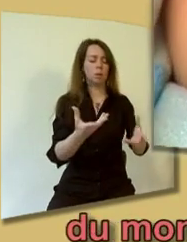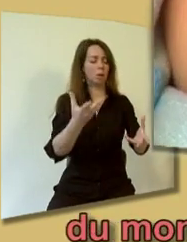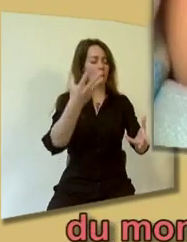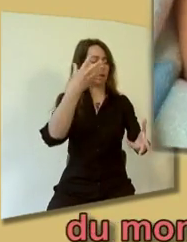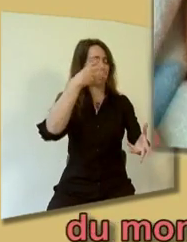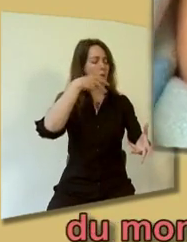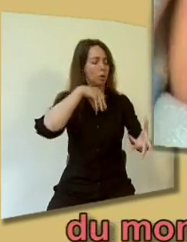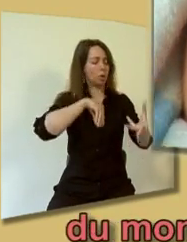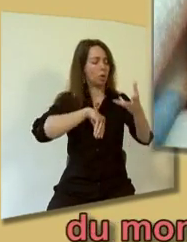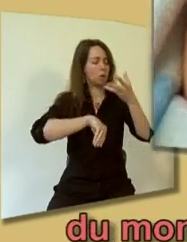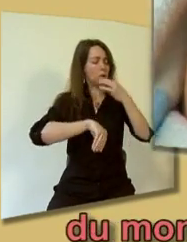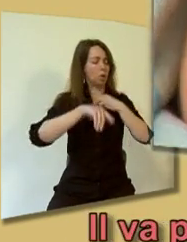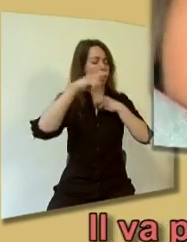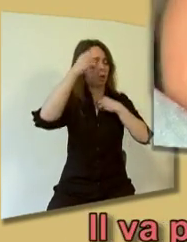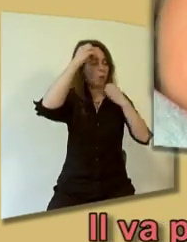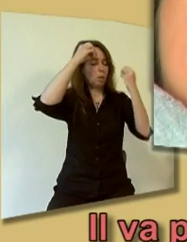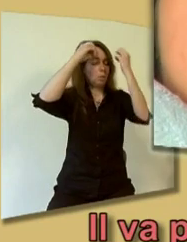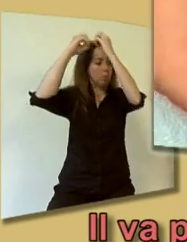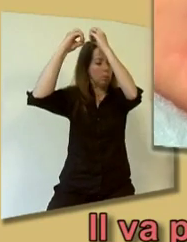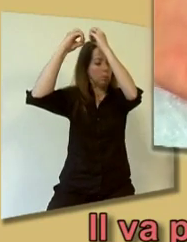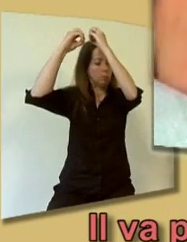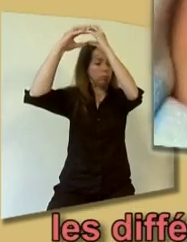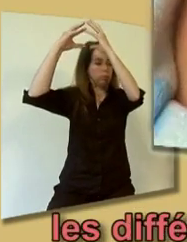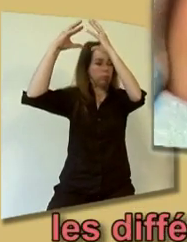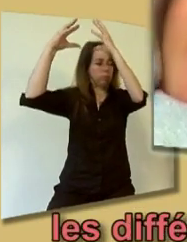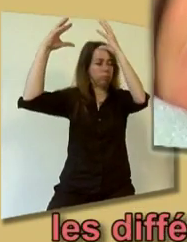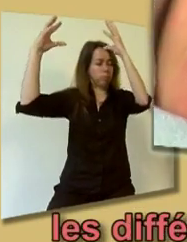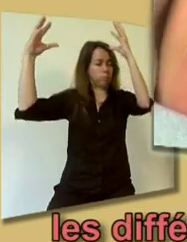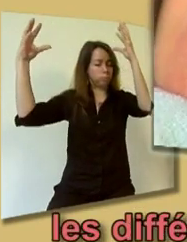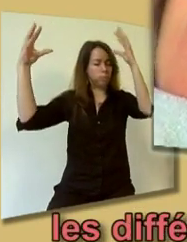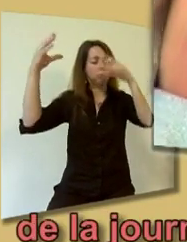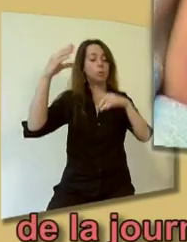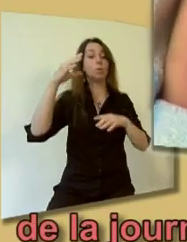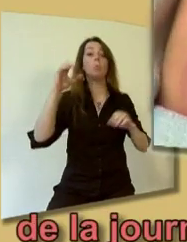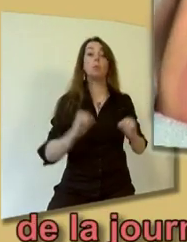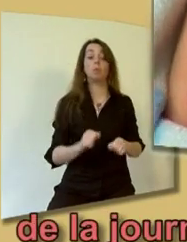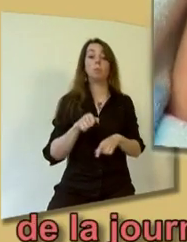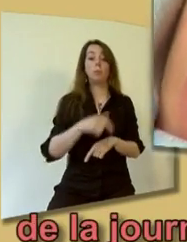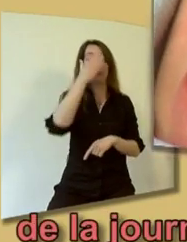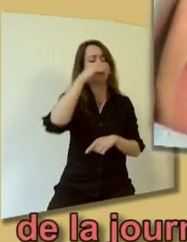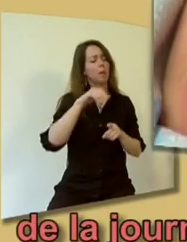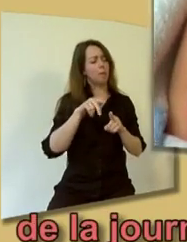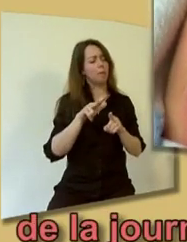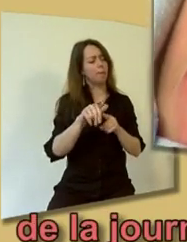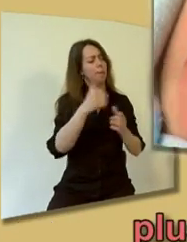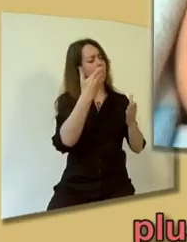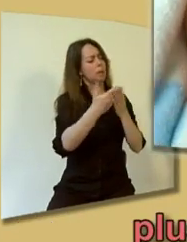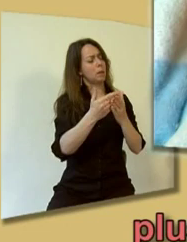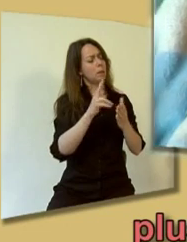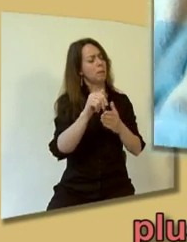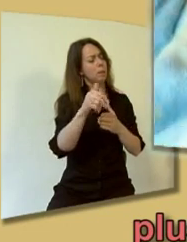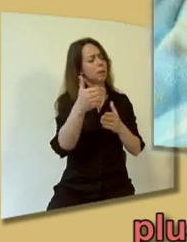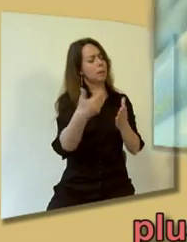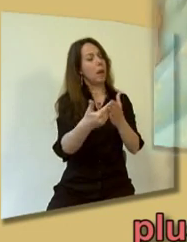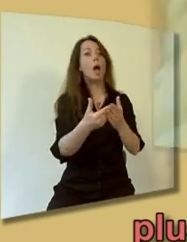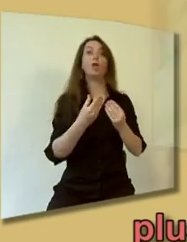représentations du monde qui l'entoure. Il va pouvoir anticiper les différents événements de la journée et se sentir ainsi plus en